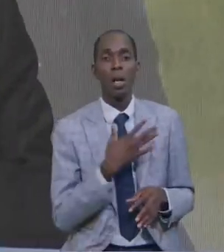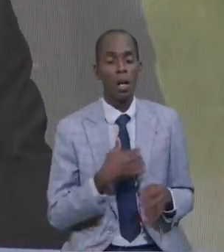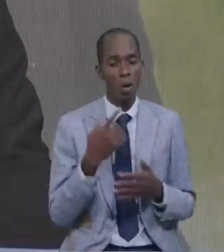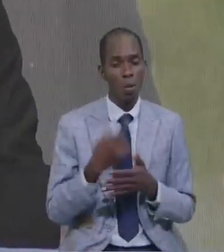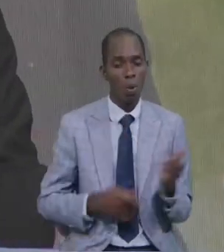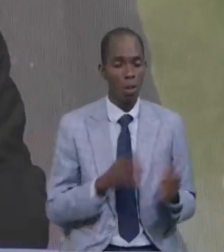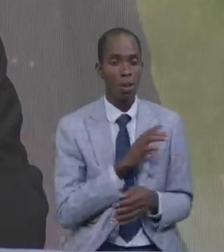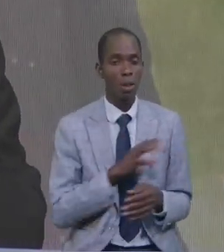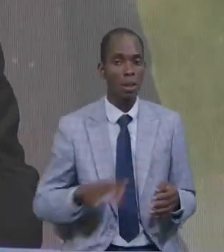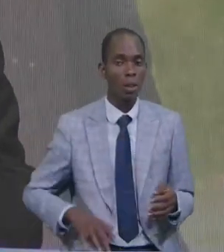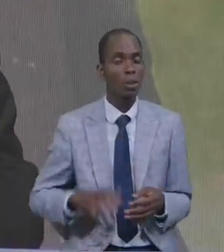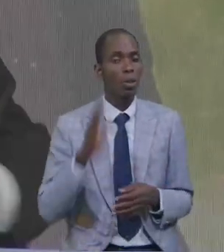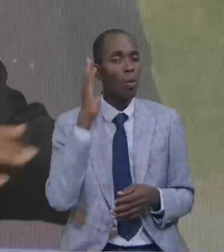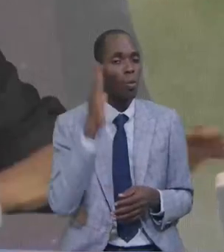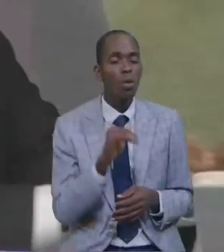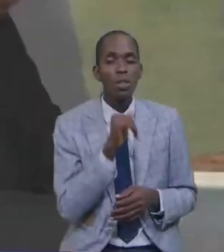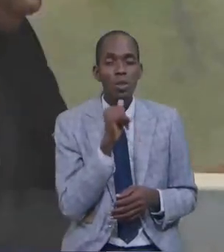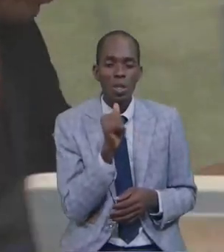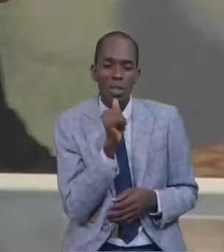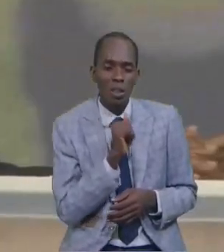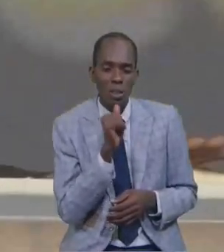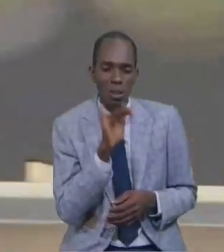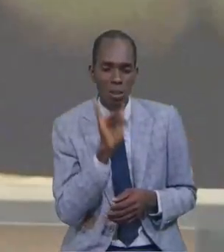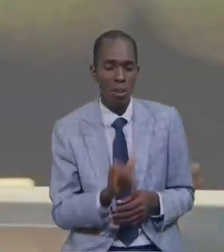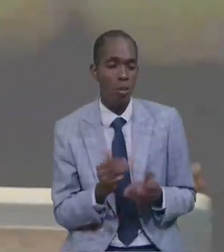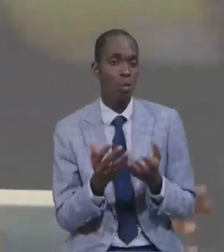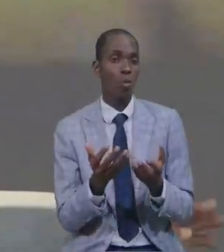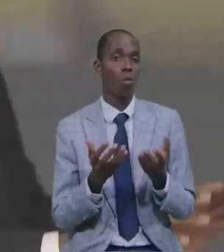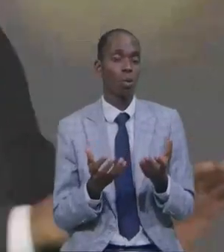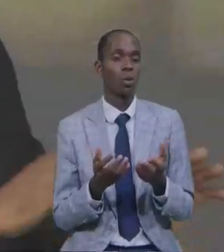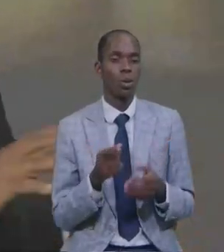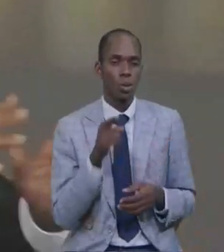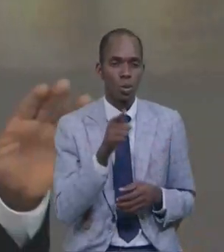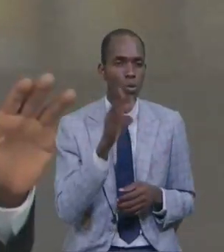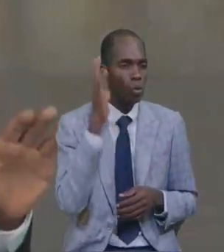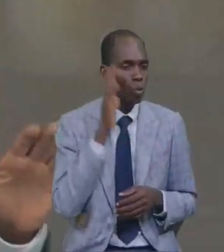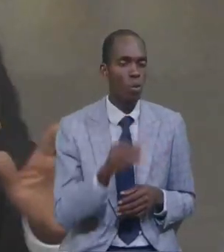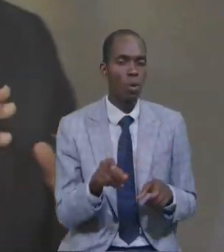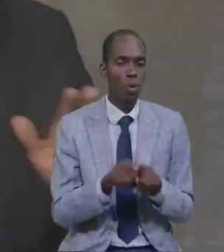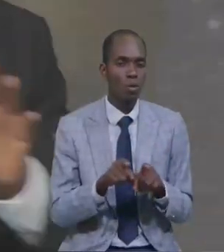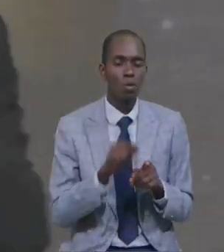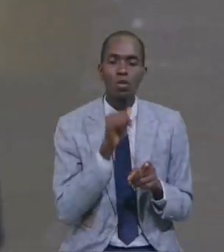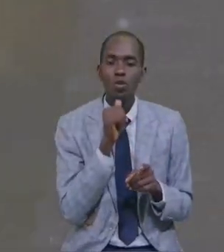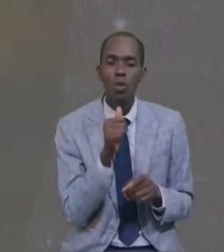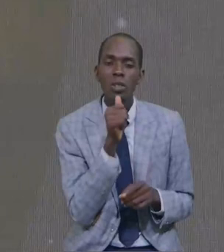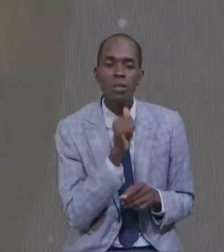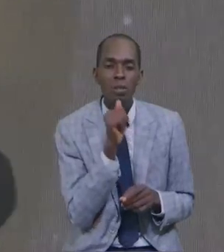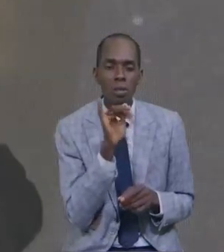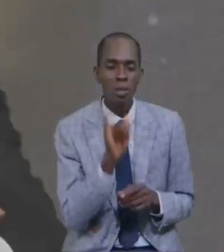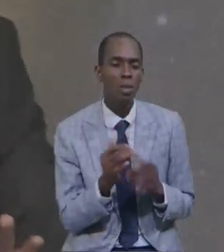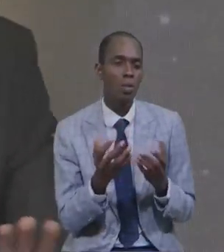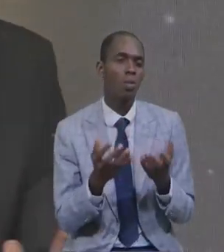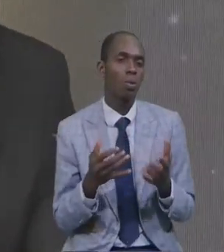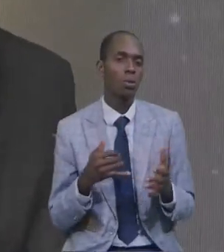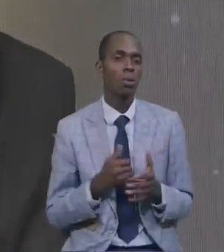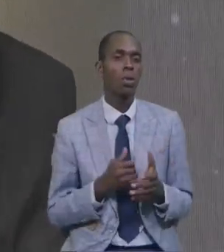pas désirer ça secrètement. Ce que Christ ne va pas avoir dans son cœur,